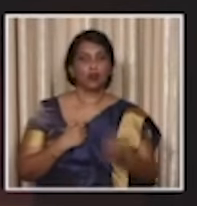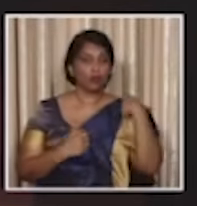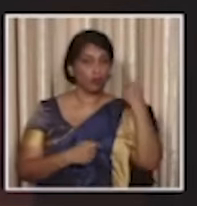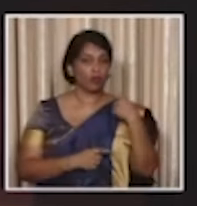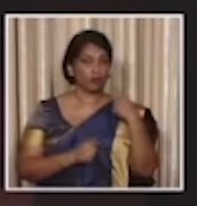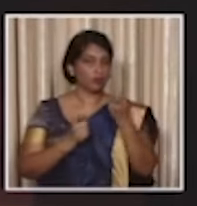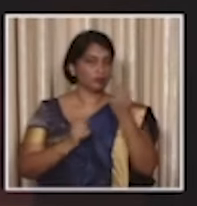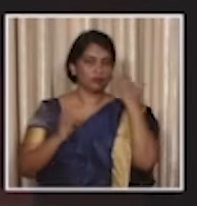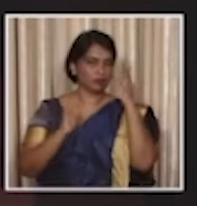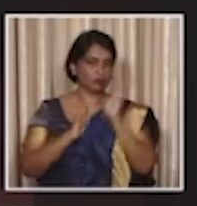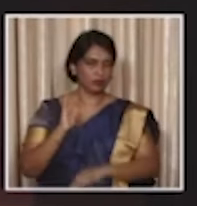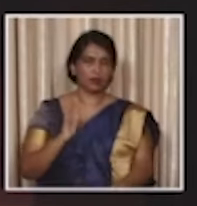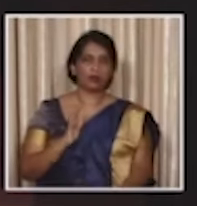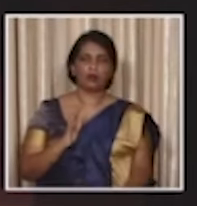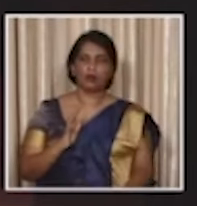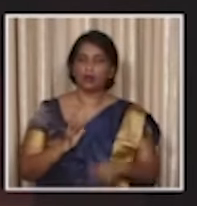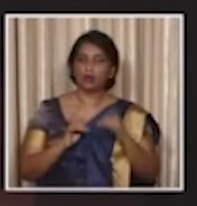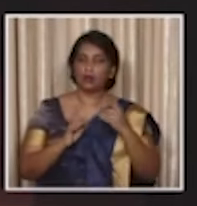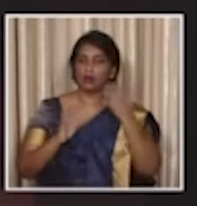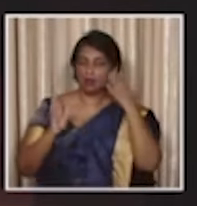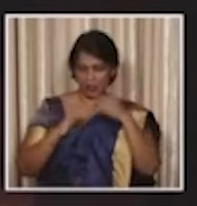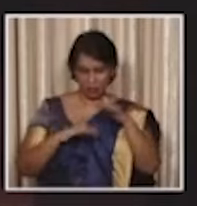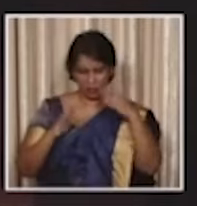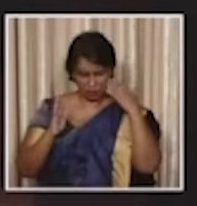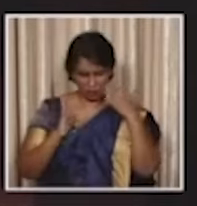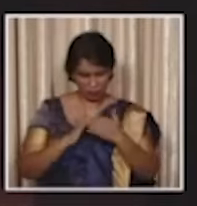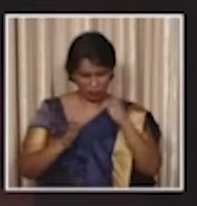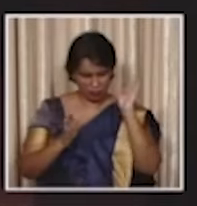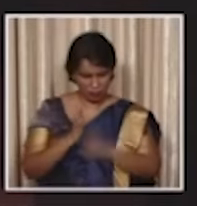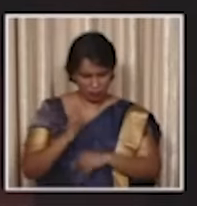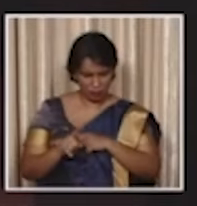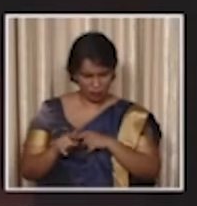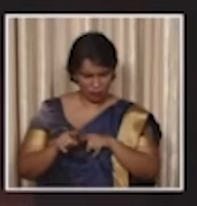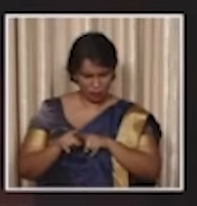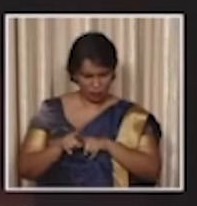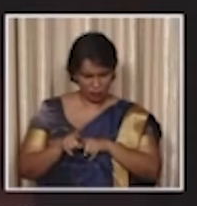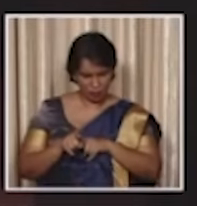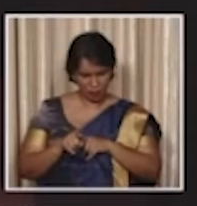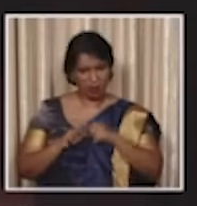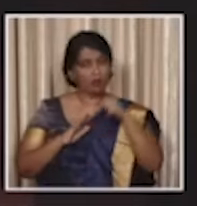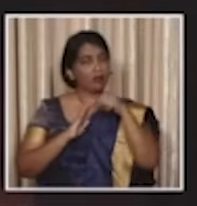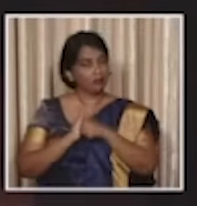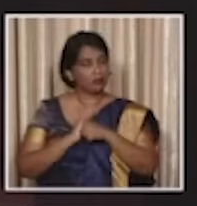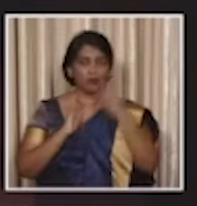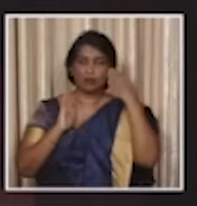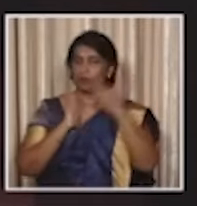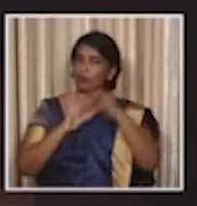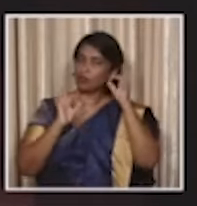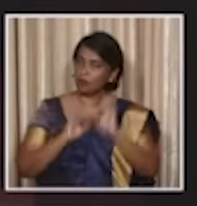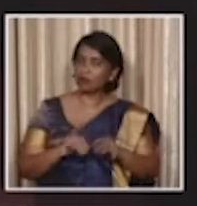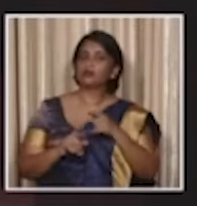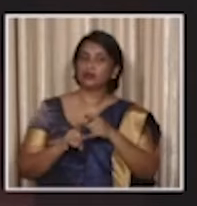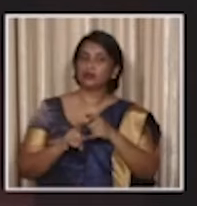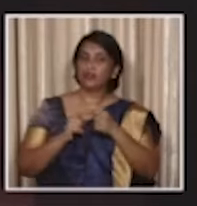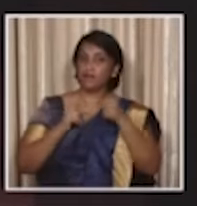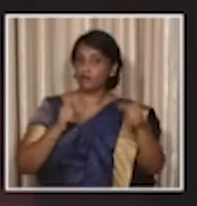කරලා අන්තවාදී සමාජවාදය බැහැර කරලා අන්ත දක්ෂිණාංශක නොවි අන්ත